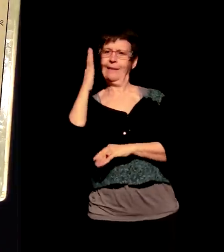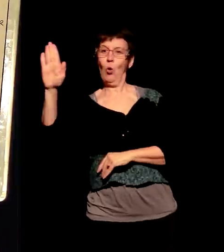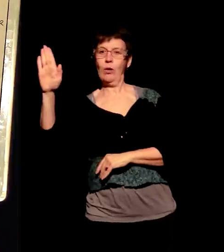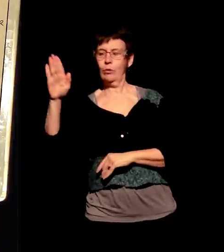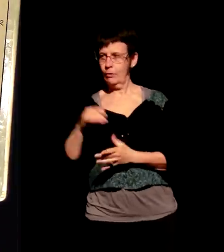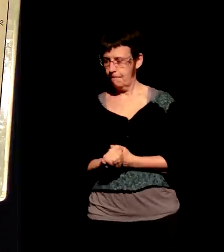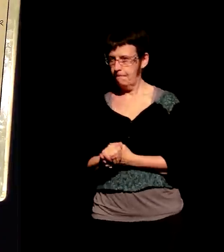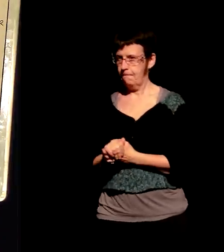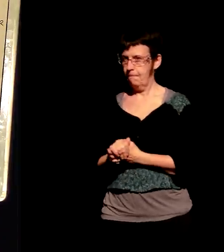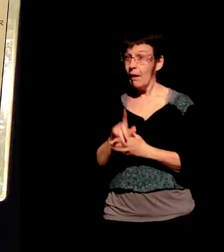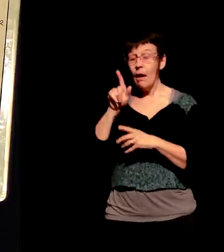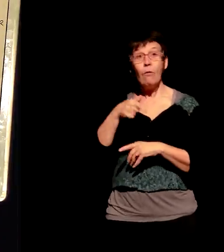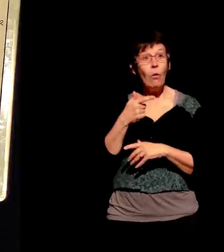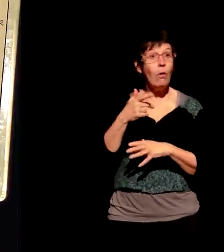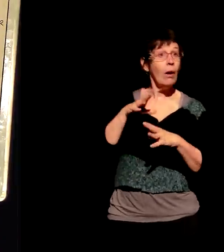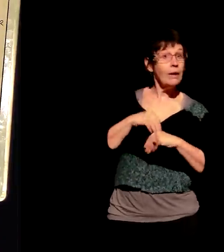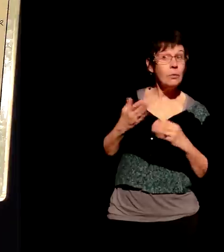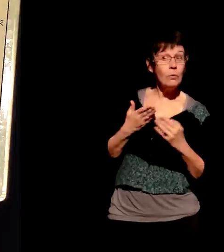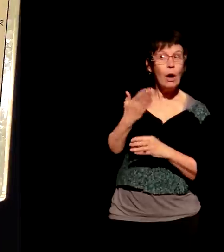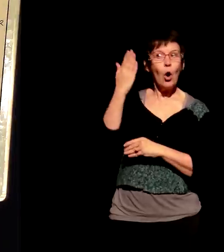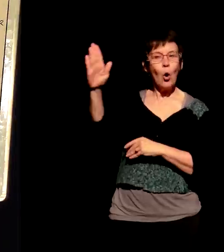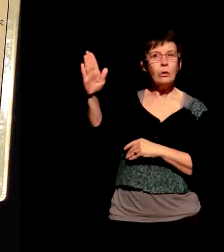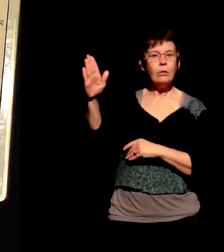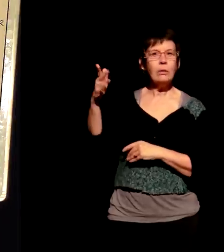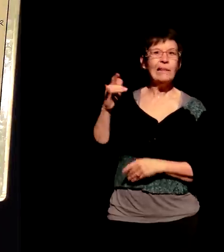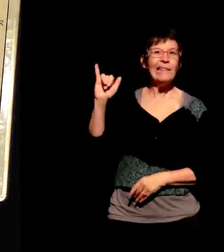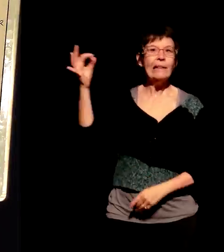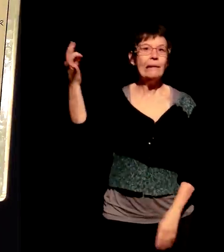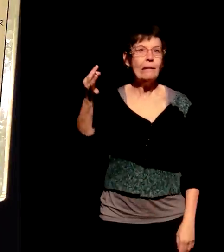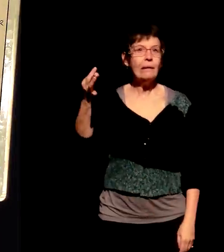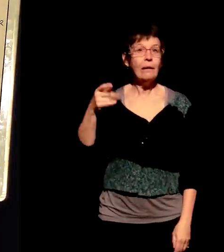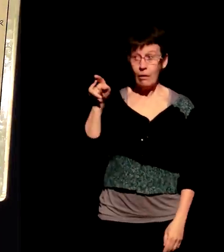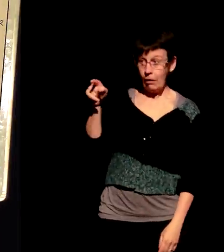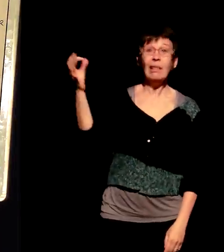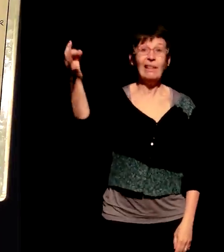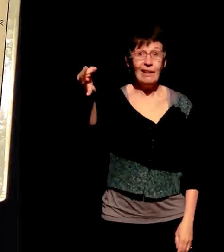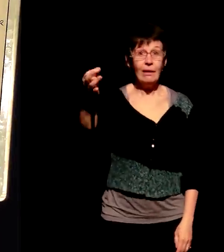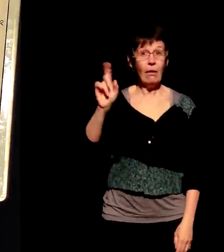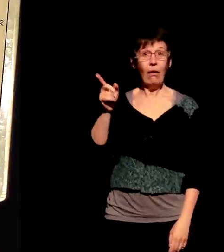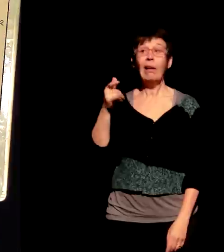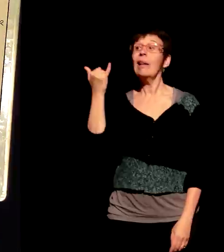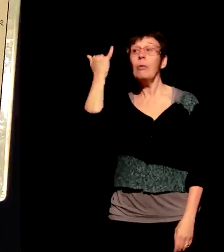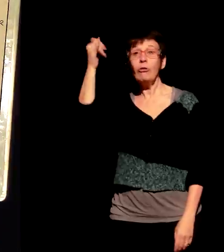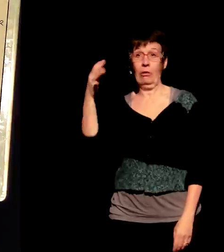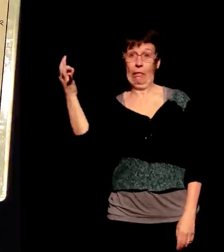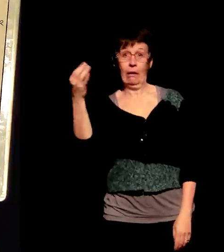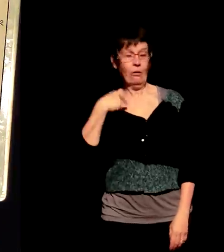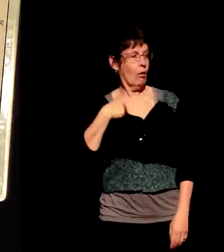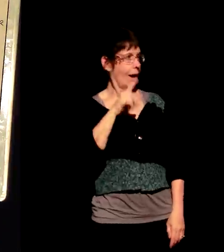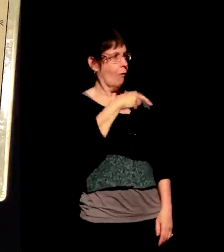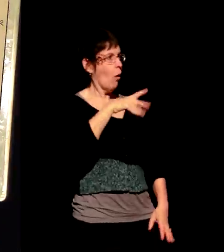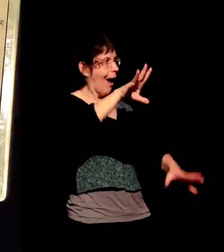l'autre », déjà, qui c'est qui parle ? Ben, c'est pas l'autre qui parle. Parce que si l'autre parlait, il dirait « il faut m'accepter hein, ». Voilà. Donc c'est pas ça